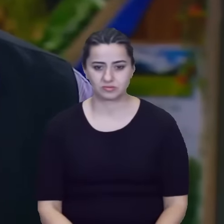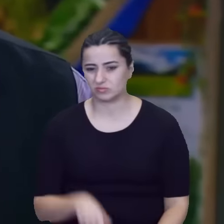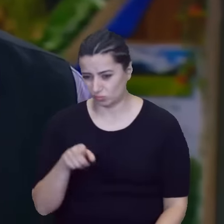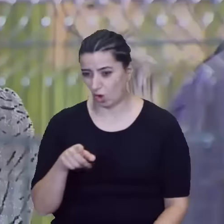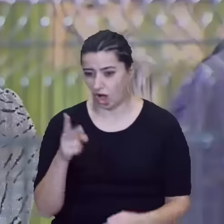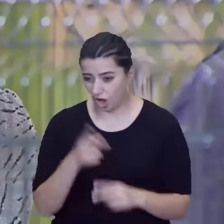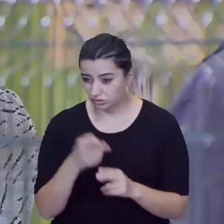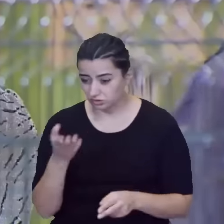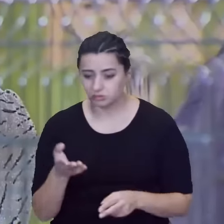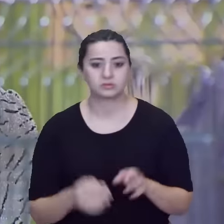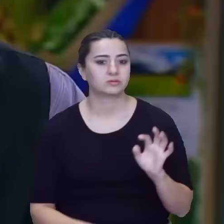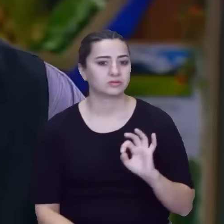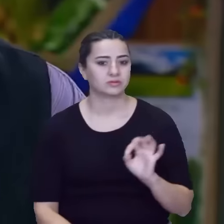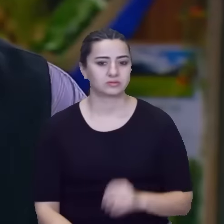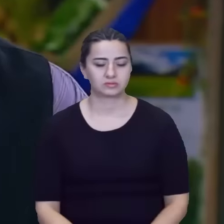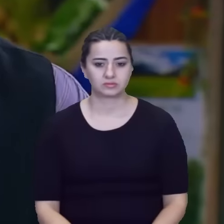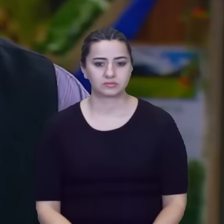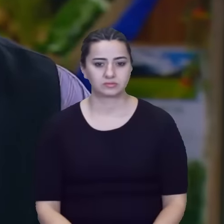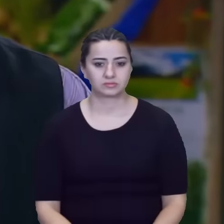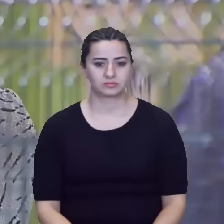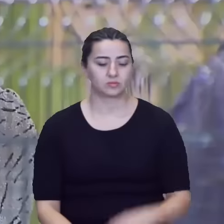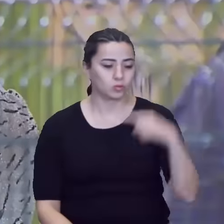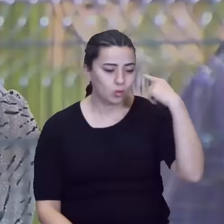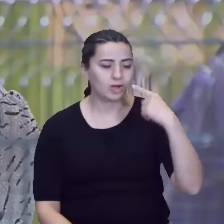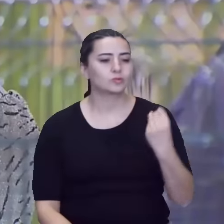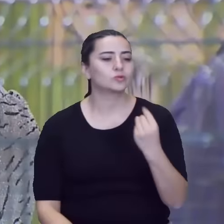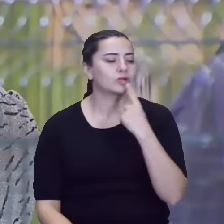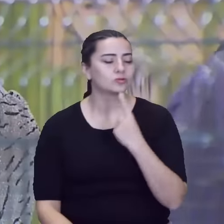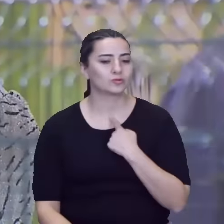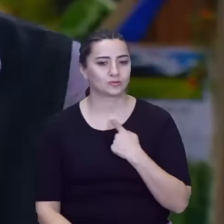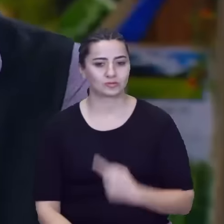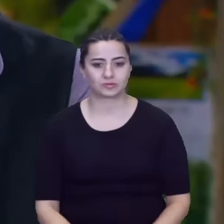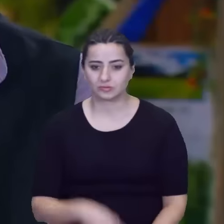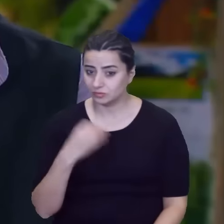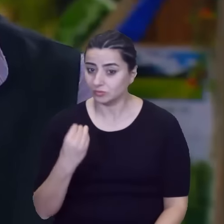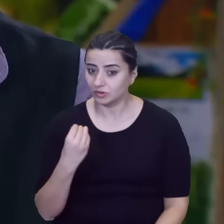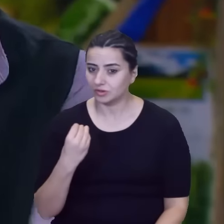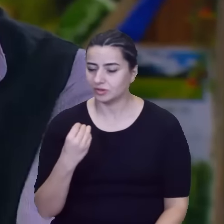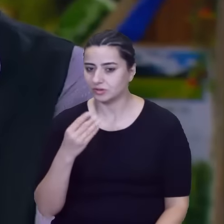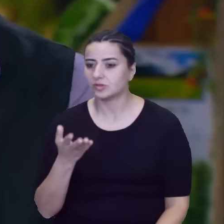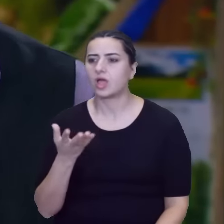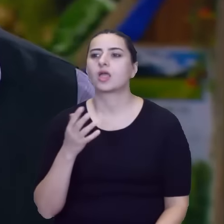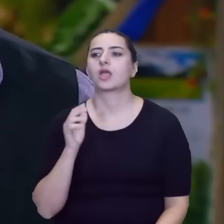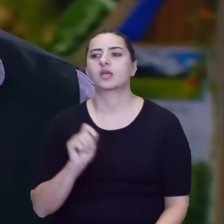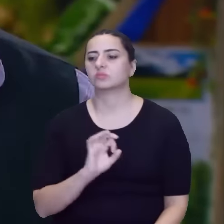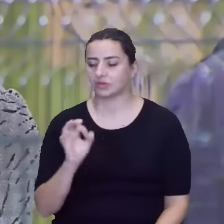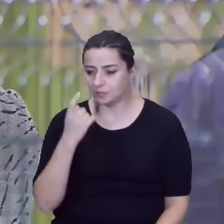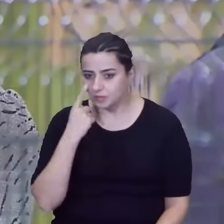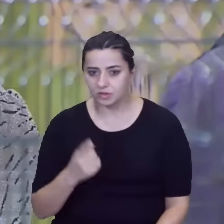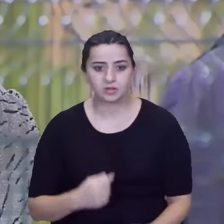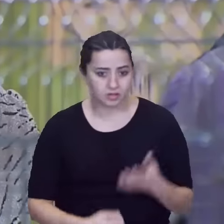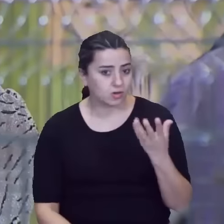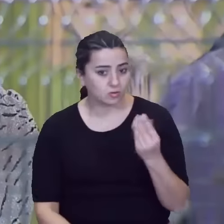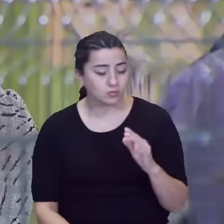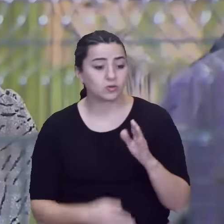Bu mu acil durum? Evet. Allah Allah, rüyamda bana iltifat ediyordun Mesut. E bak ne güzel işte, Allah'ını bir de etmiyorsun diyorsun.